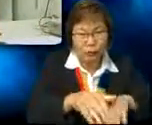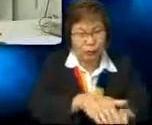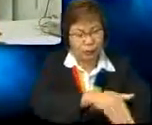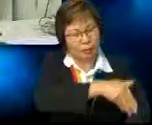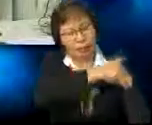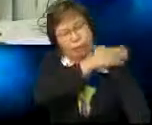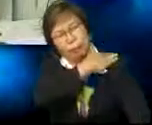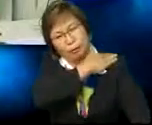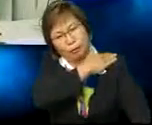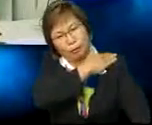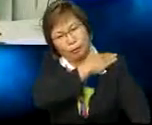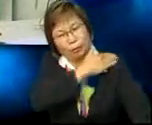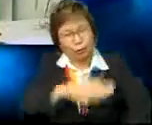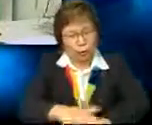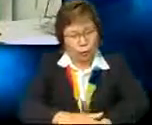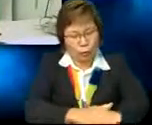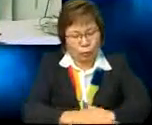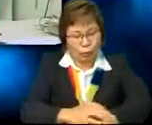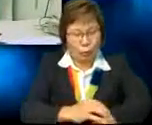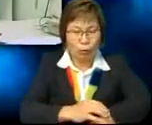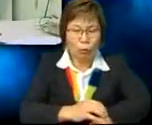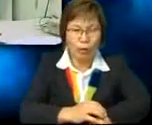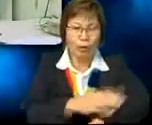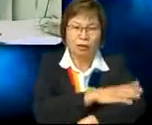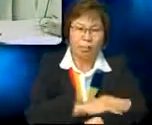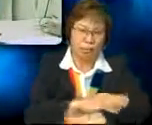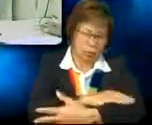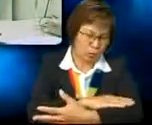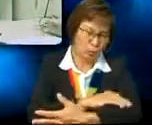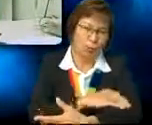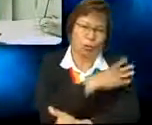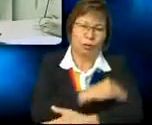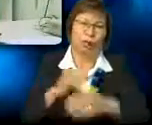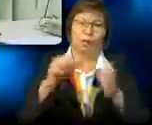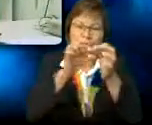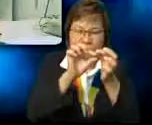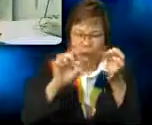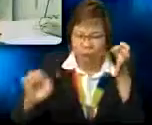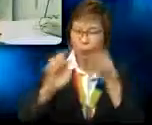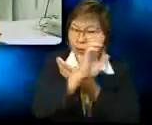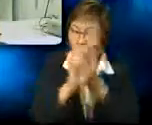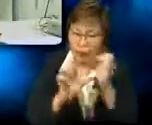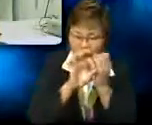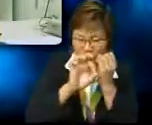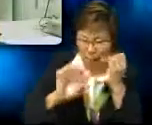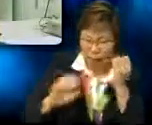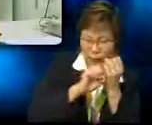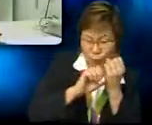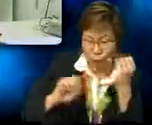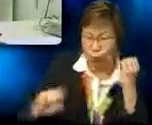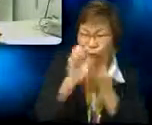bahu, iaitu kulit dan semua otot-otot dan saluran darah, saluran